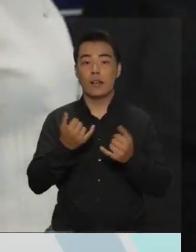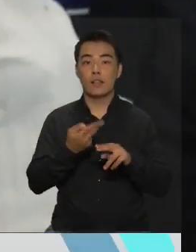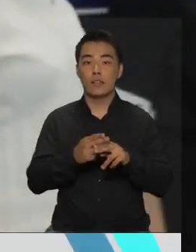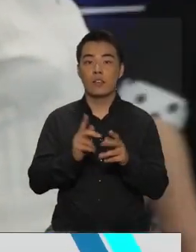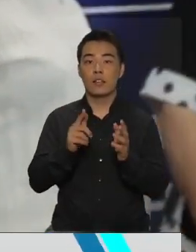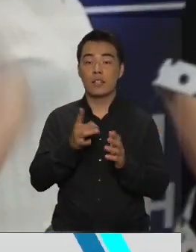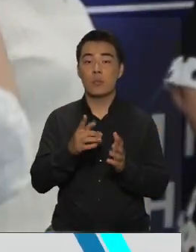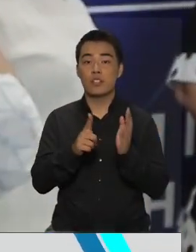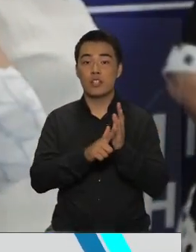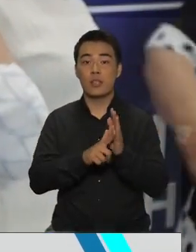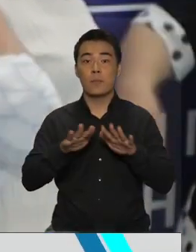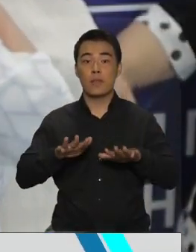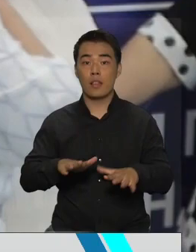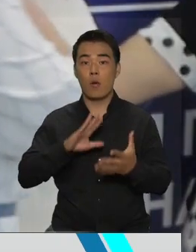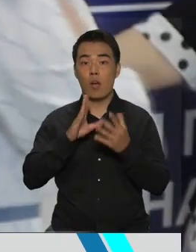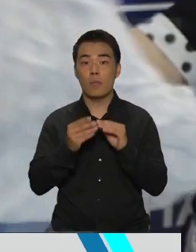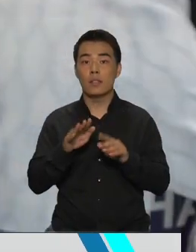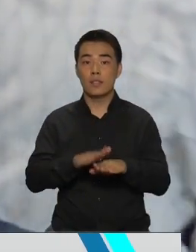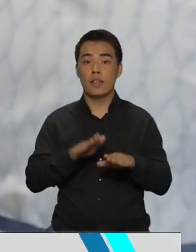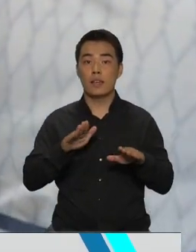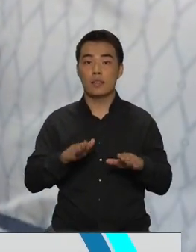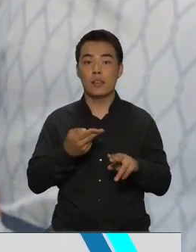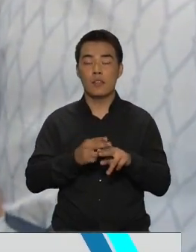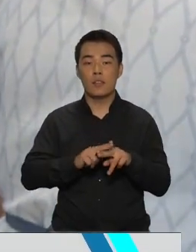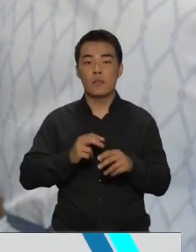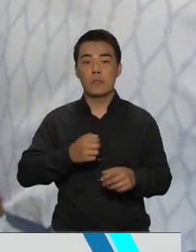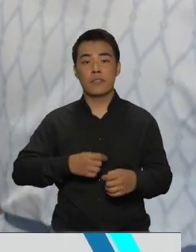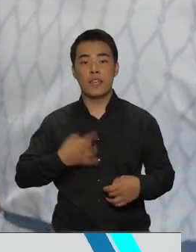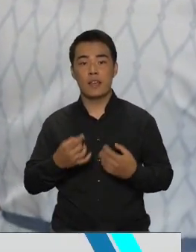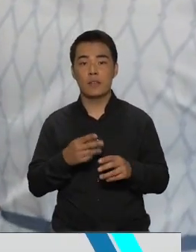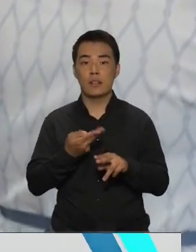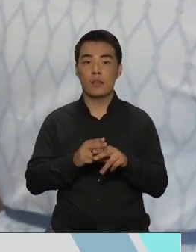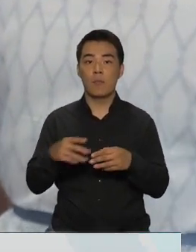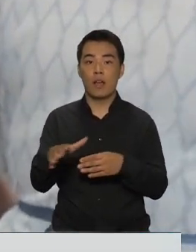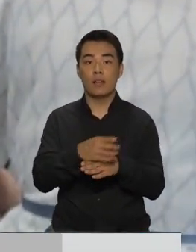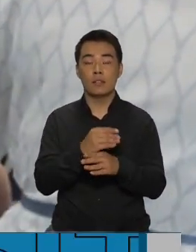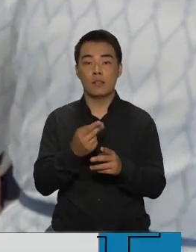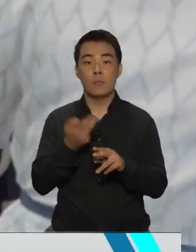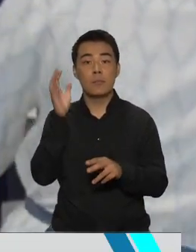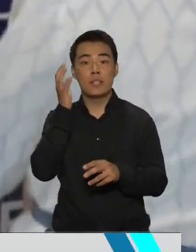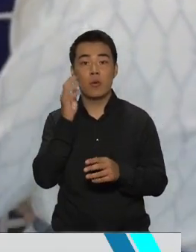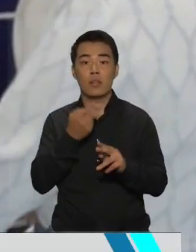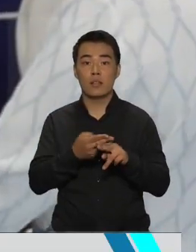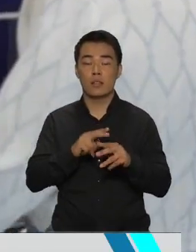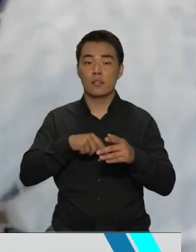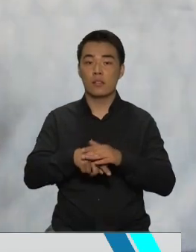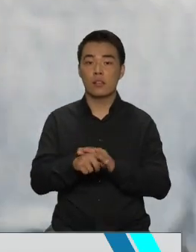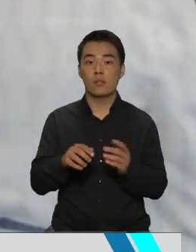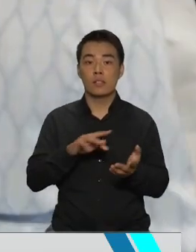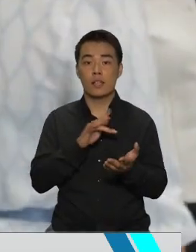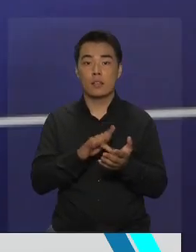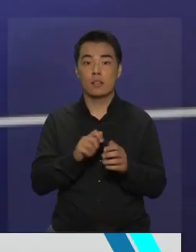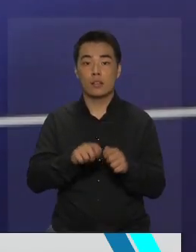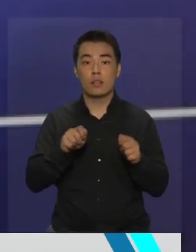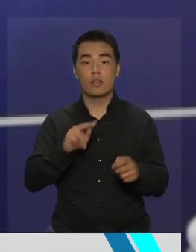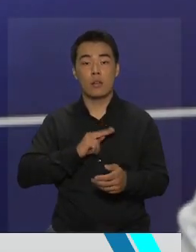өңірінде сол балалардың аутоагрессивті мінез-құлқын алдын алу бағытында психологтардың арнайы орталықтары жұмыс